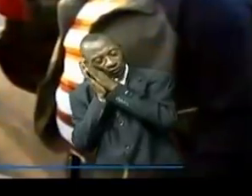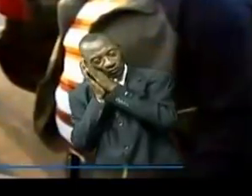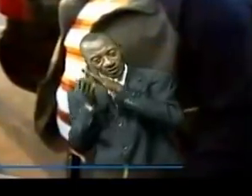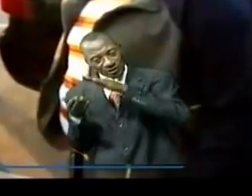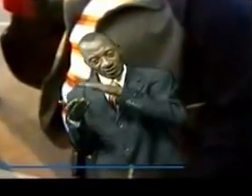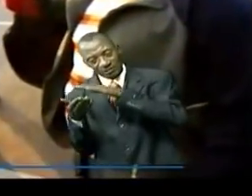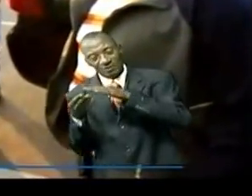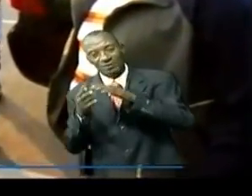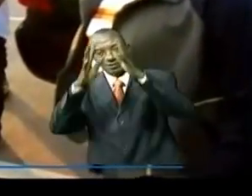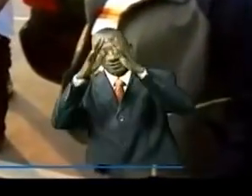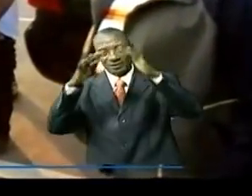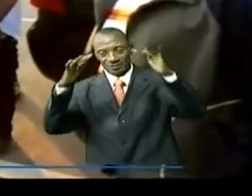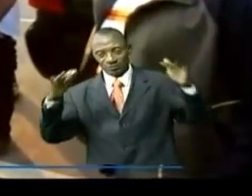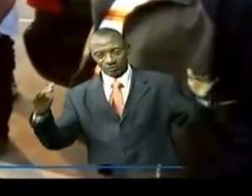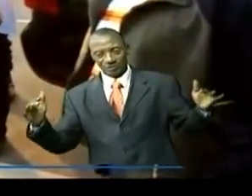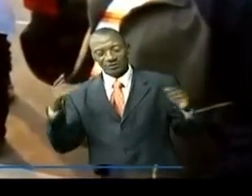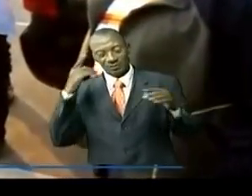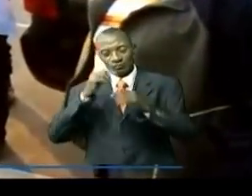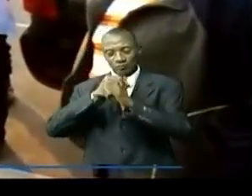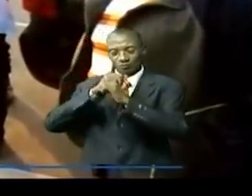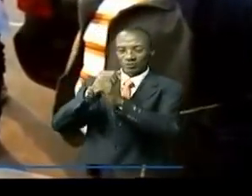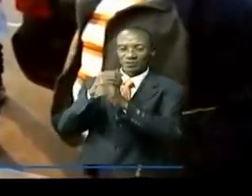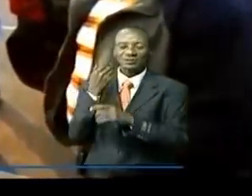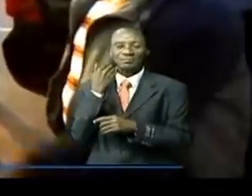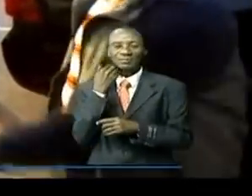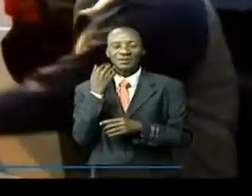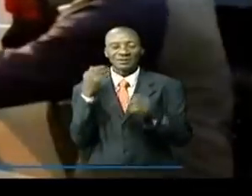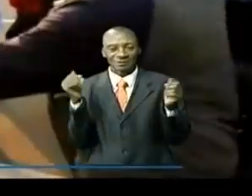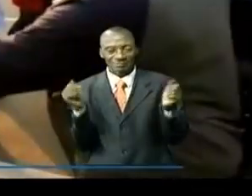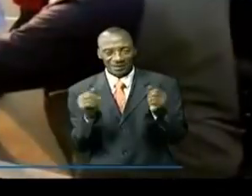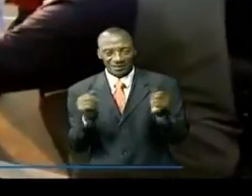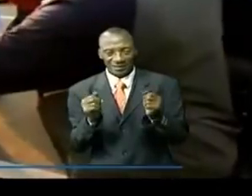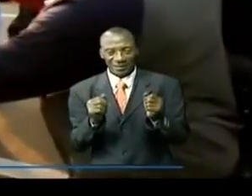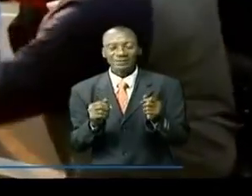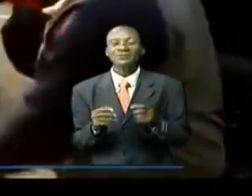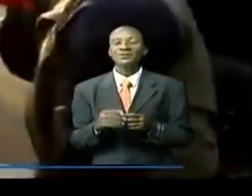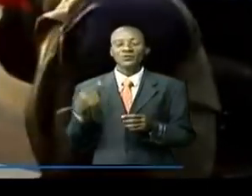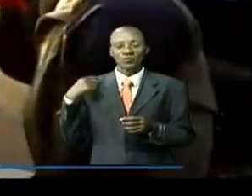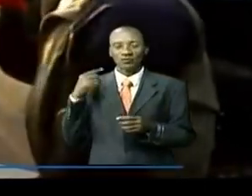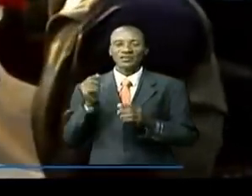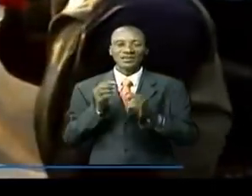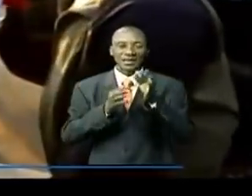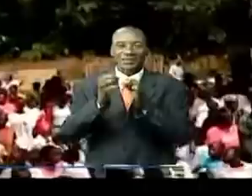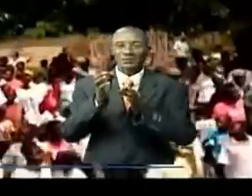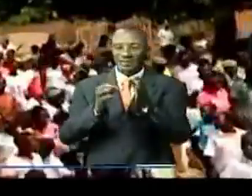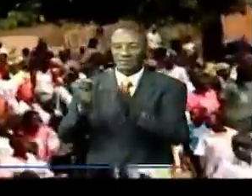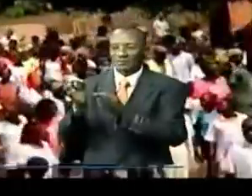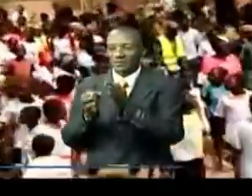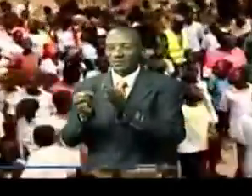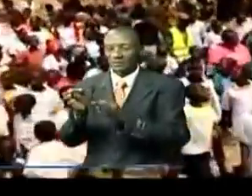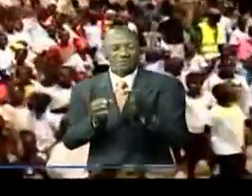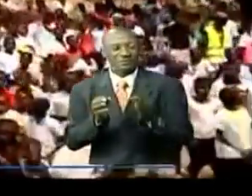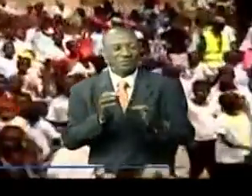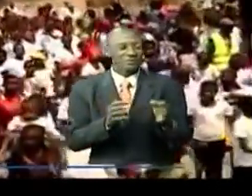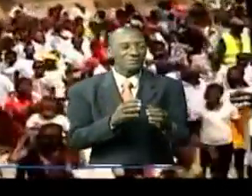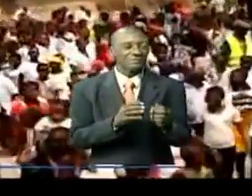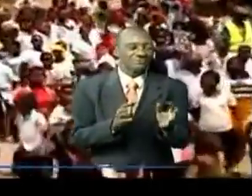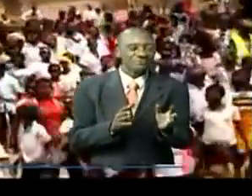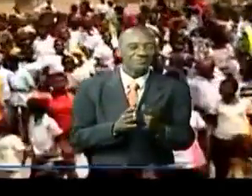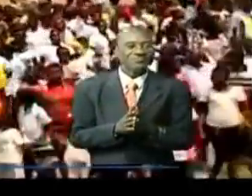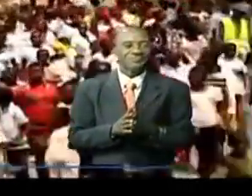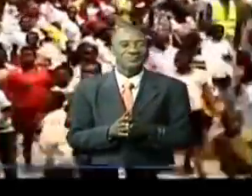en transportait dans le cadre de la campagne prochaine de distribution gratuite de moustiquaires. Cela étant, au